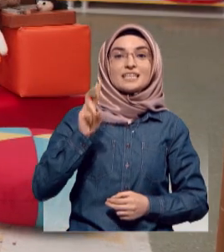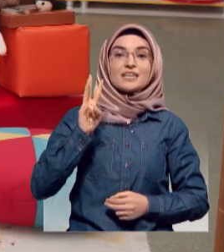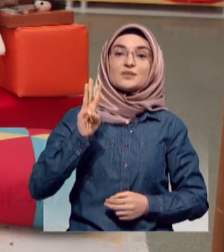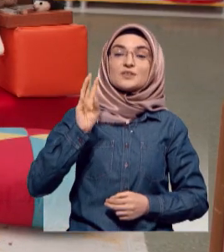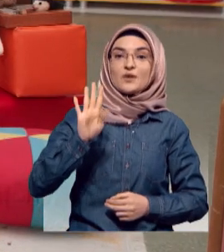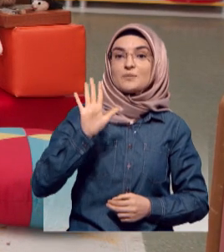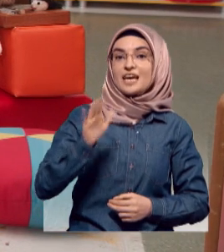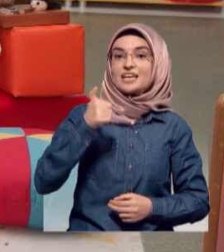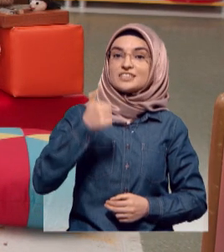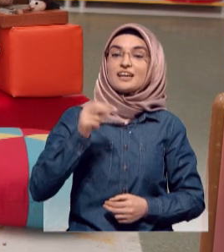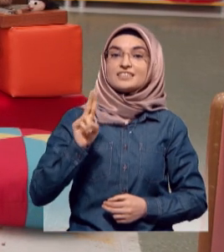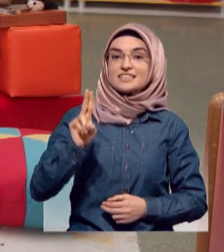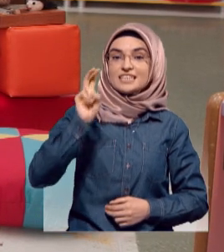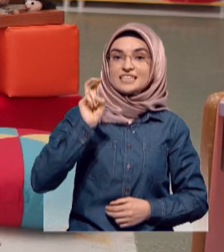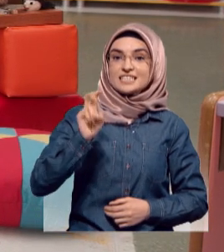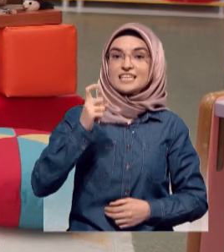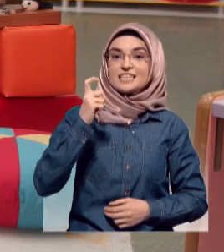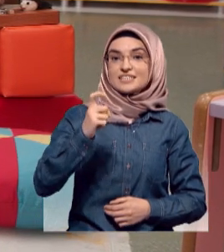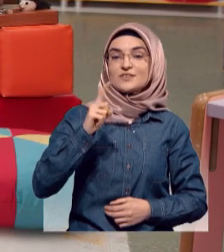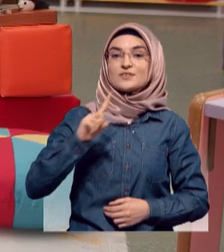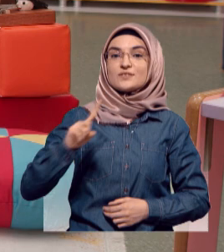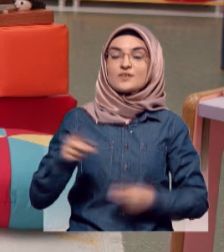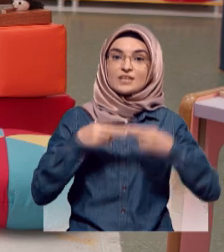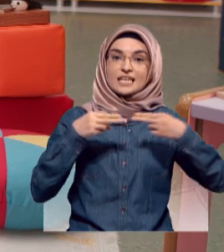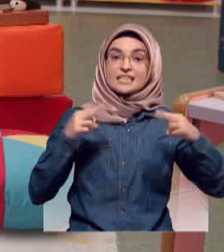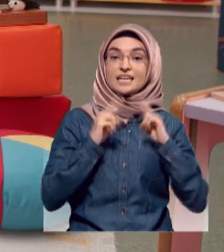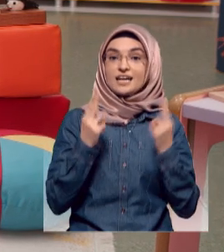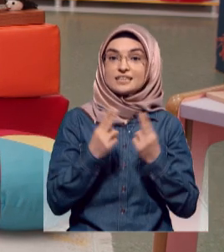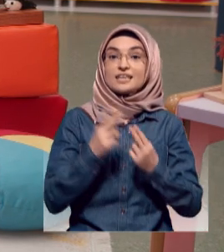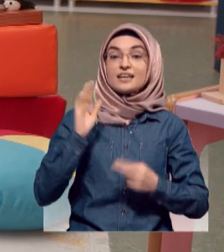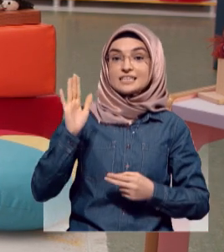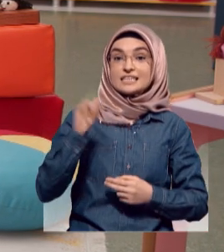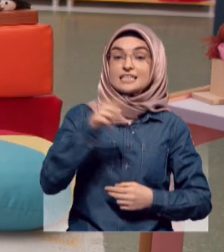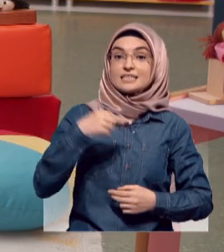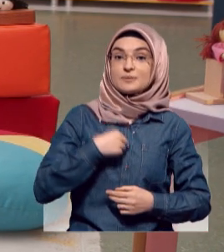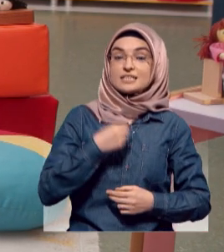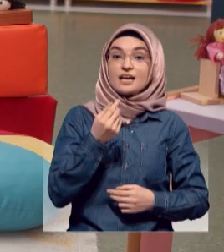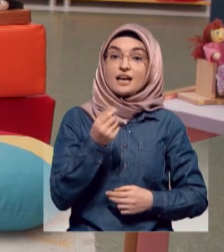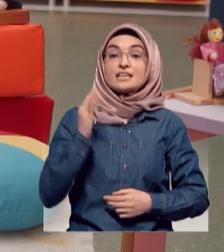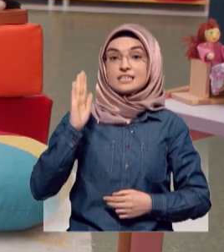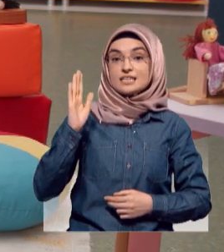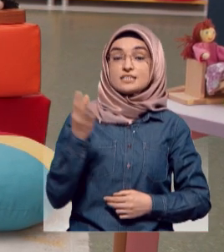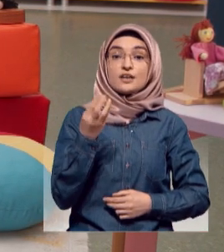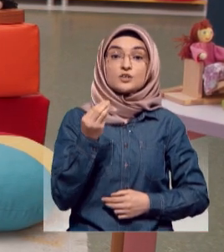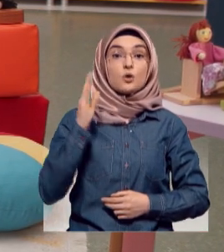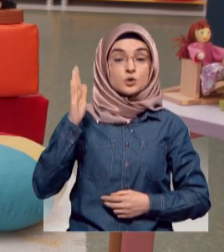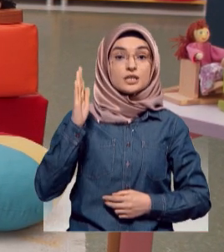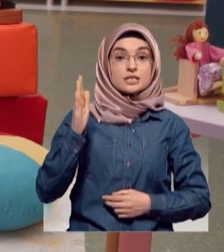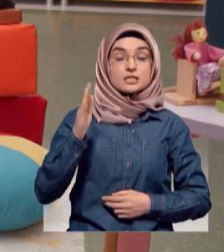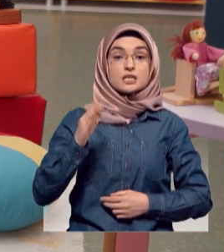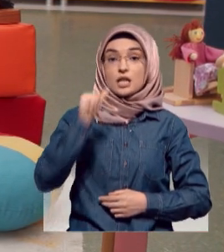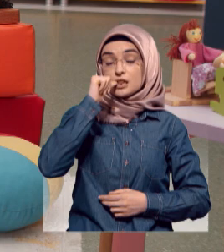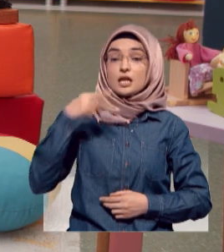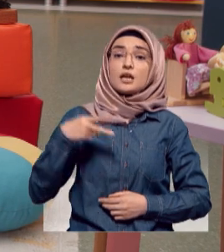1, 2, 3, 4, 5, 6, 7, 8, 9, 10. Hikaye diyarına gideriz biz. Az gideriz,